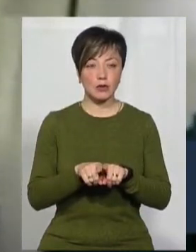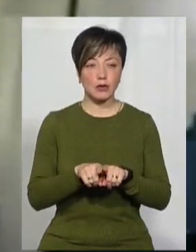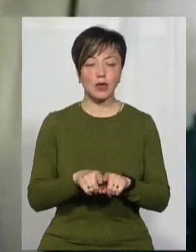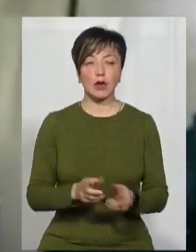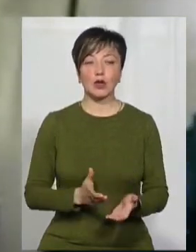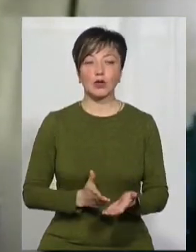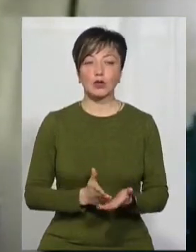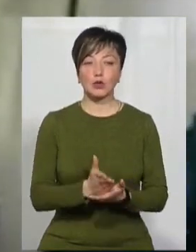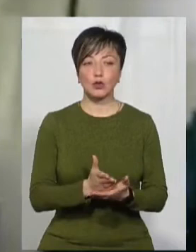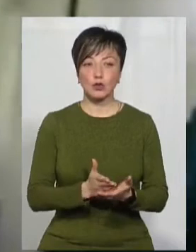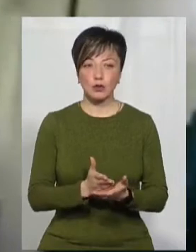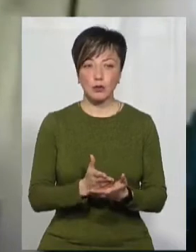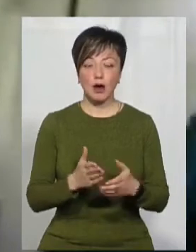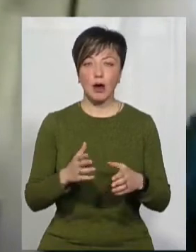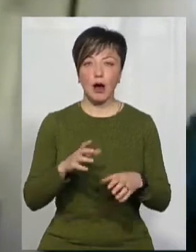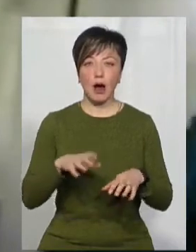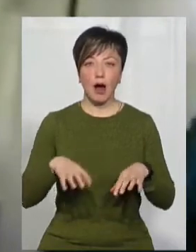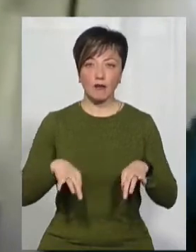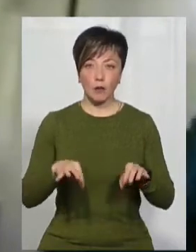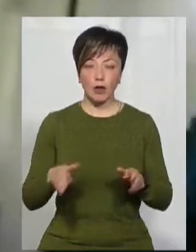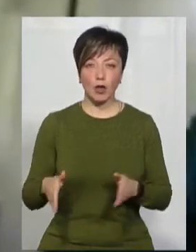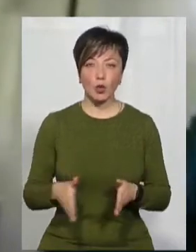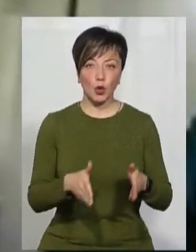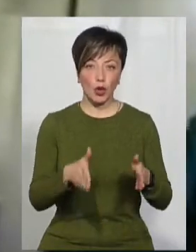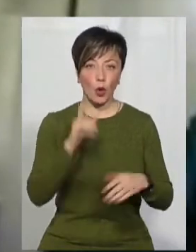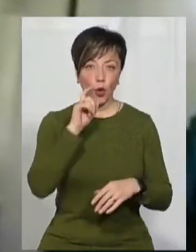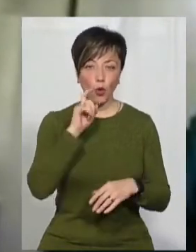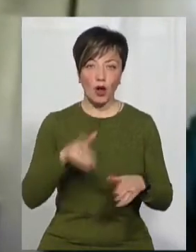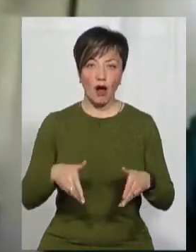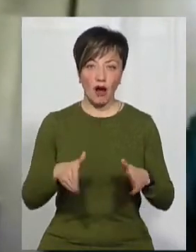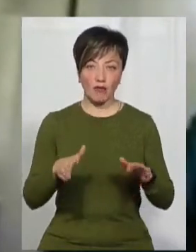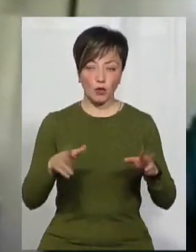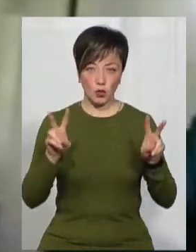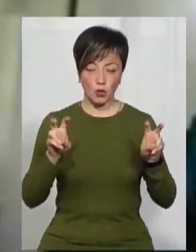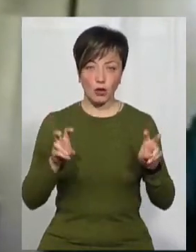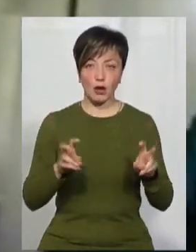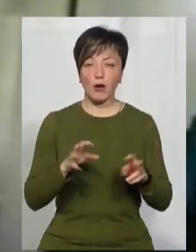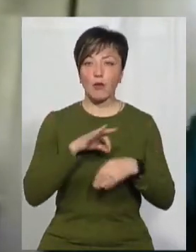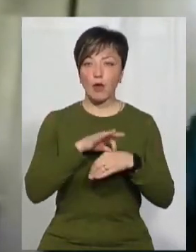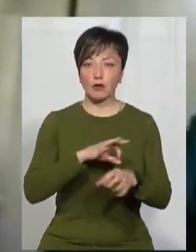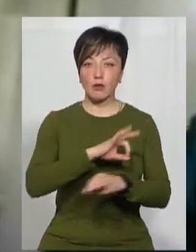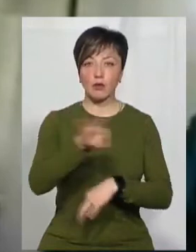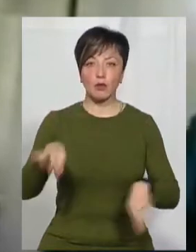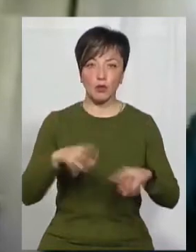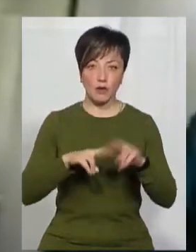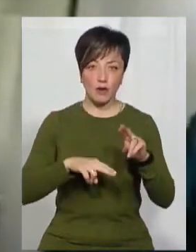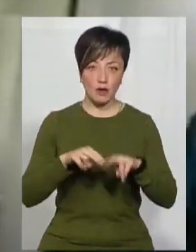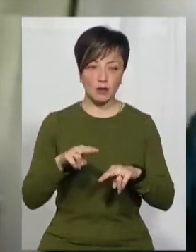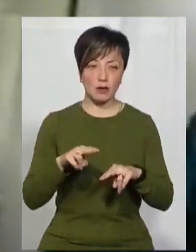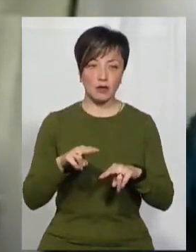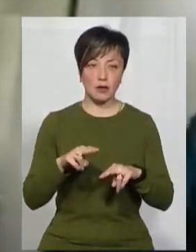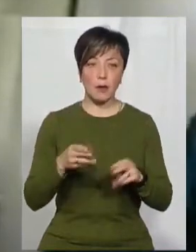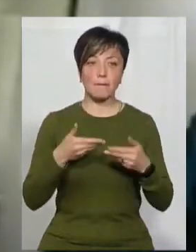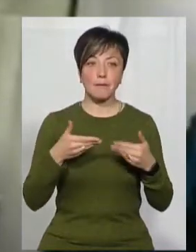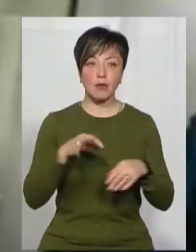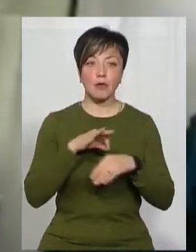служба автомобільних доріг має дані про впровадження дорожньо-будівельних проєктів.